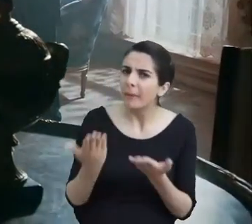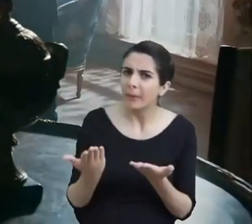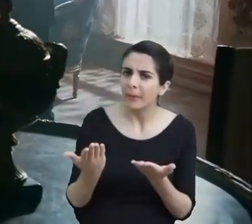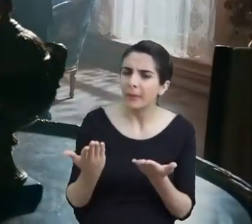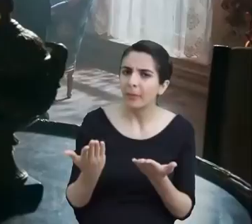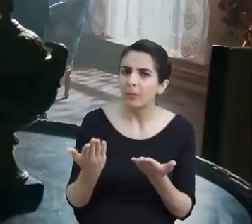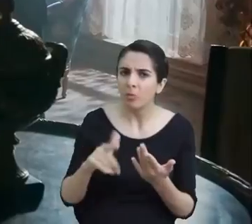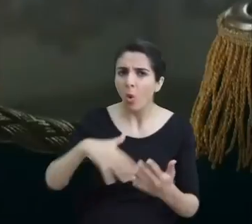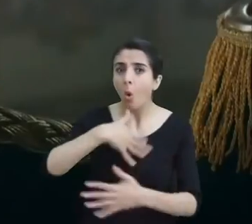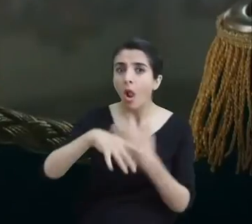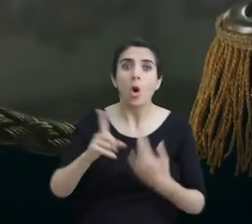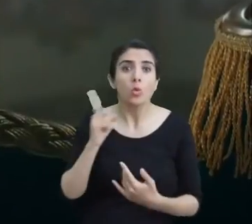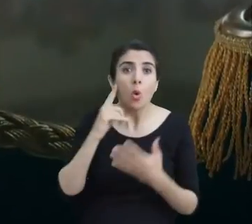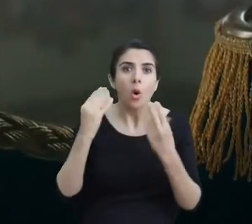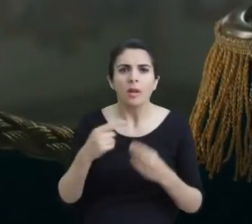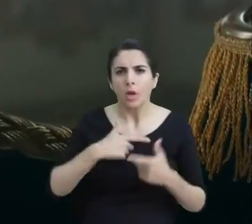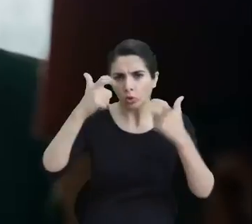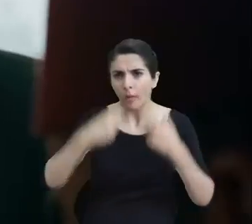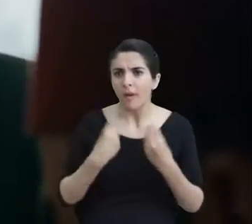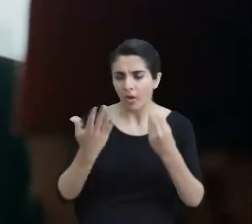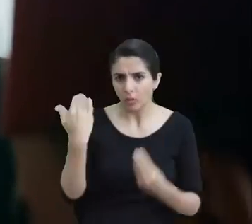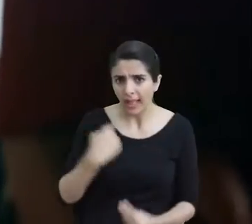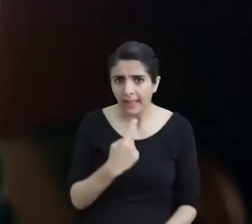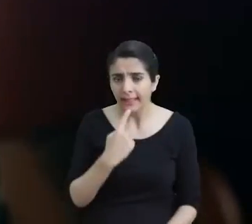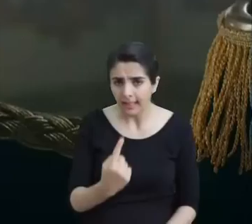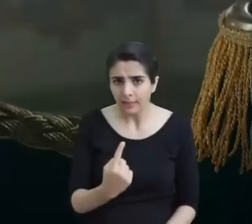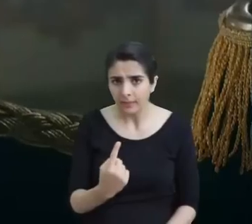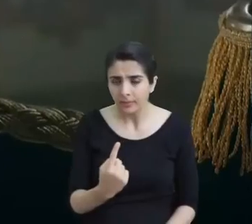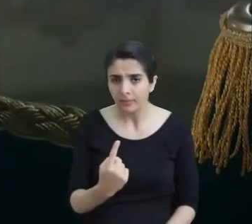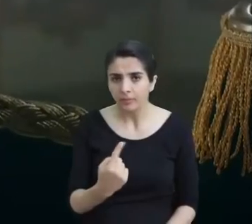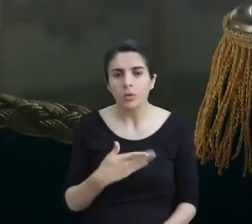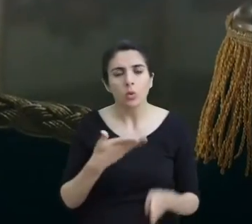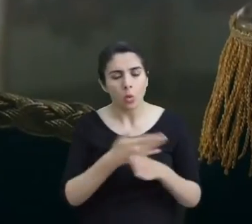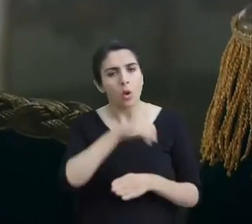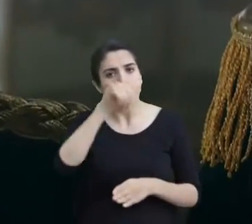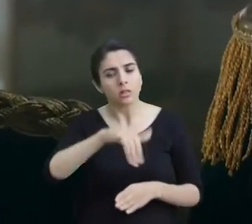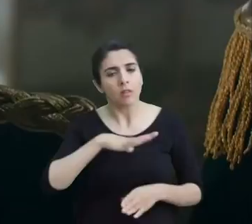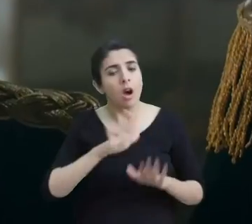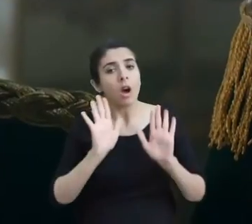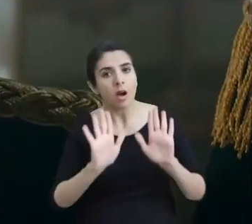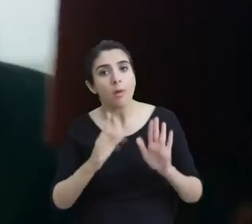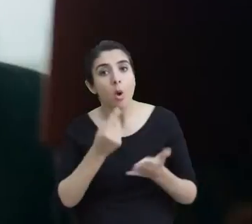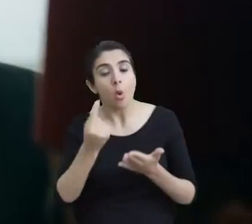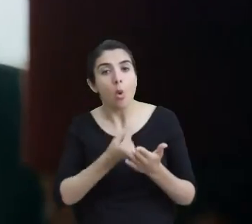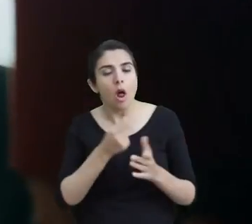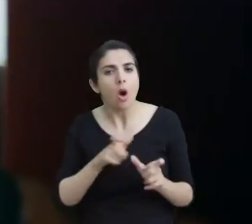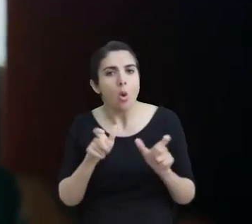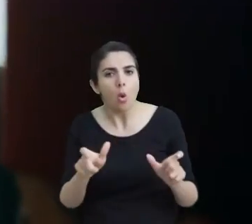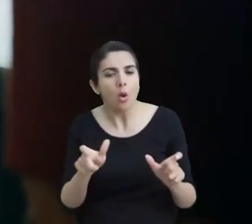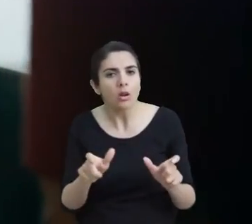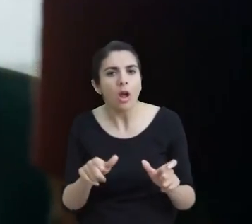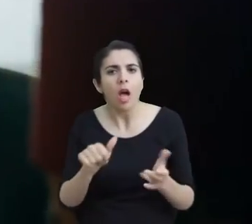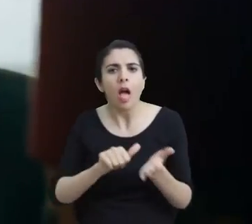Selim Paşa? Bu olay duyulursa bizzat seni sorumlu tutarım demedin mi? Haklısınız sultanım. Lakin Kur'an'ı